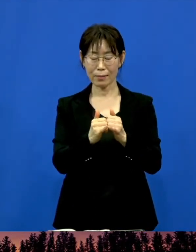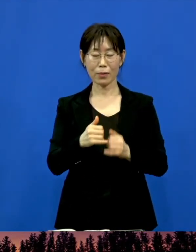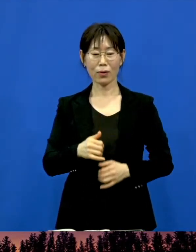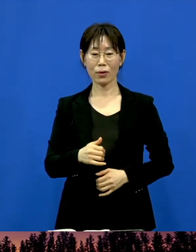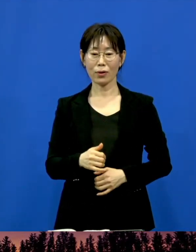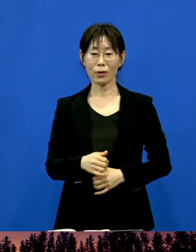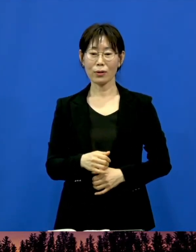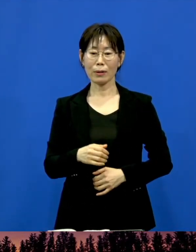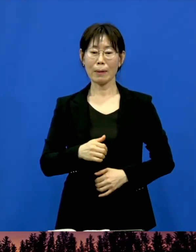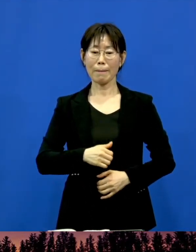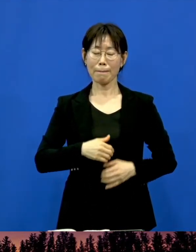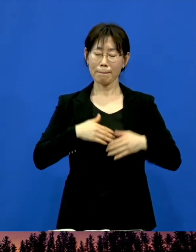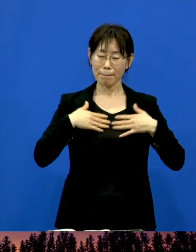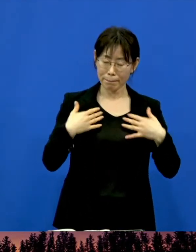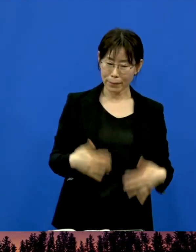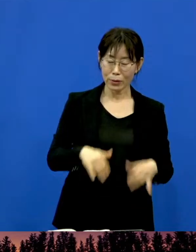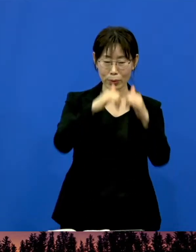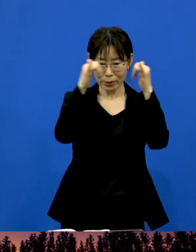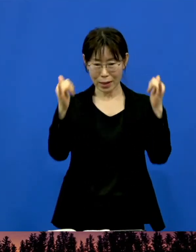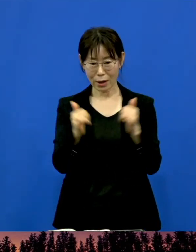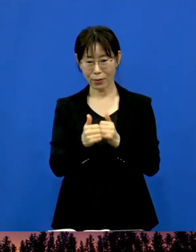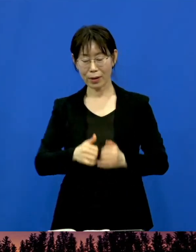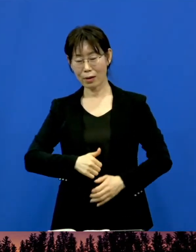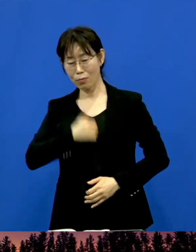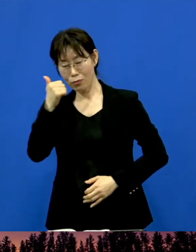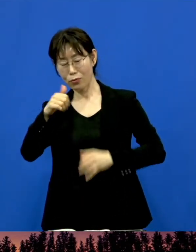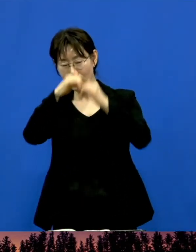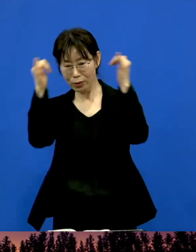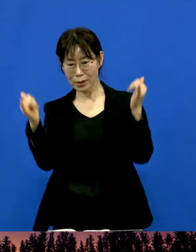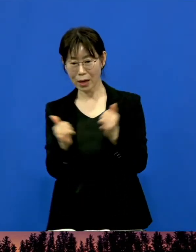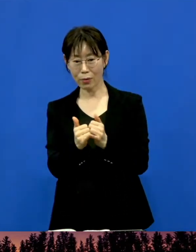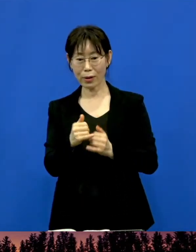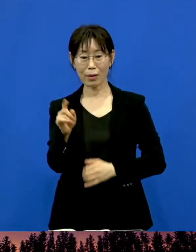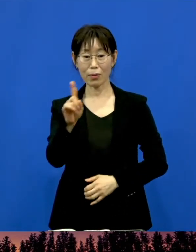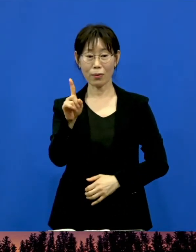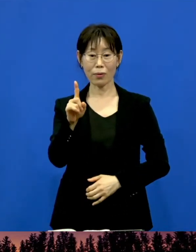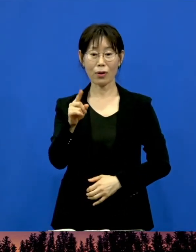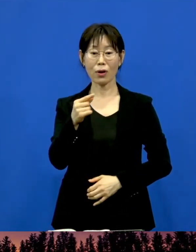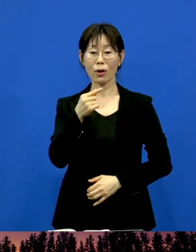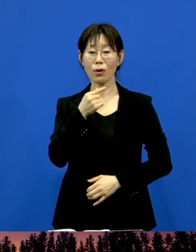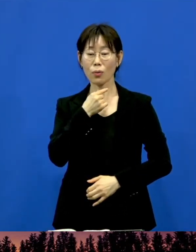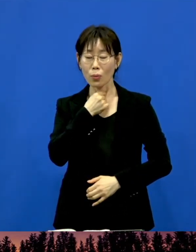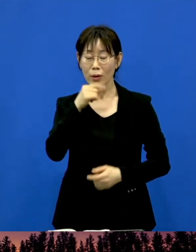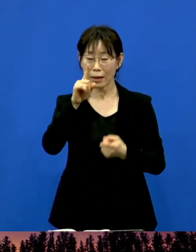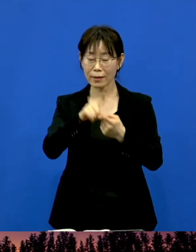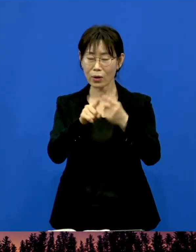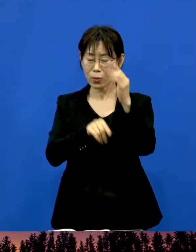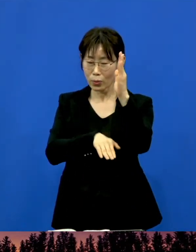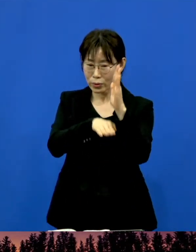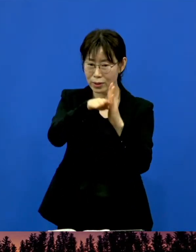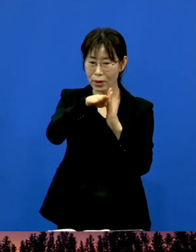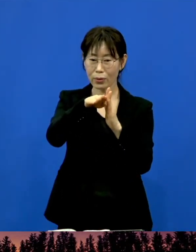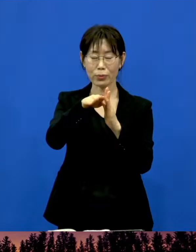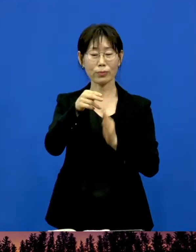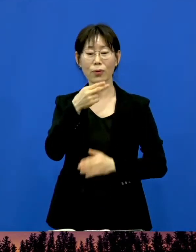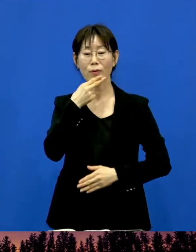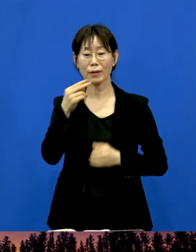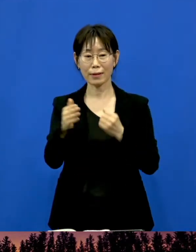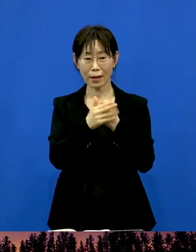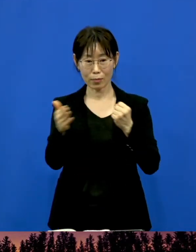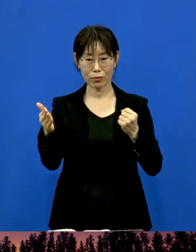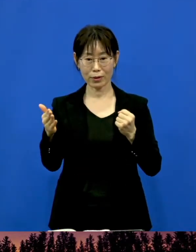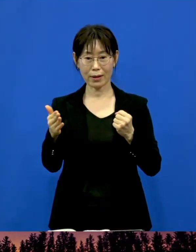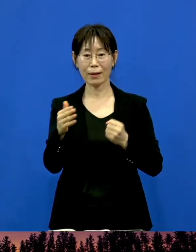분노사회. 내가 욕구하는 대로 이루어지지 않잖아요. 욕구하는 대로 채워지지 않으니까 분노가 일어나. 그